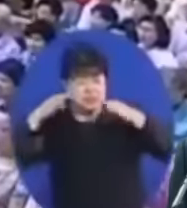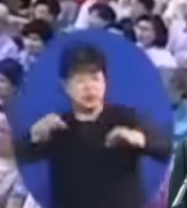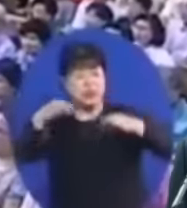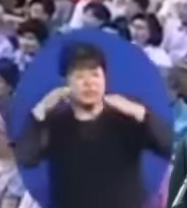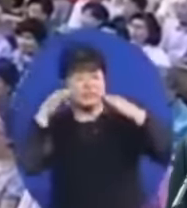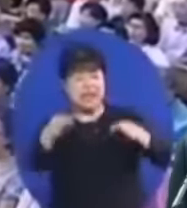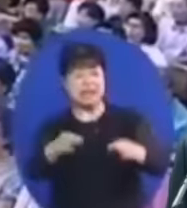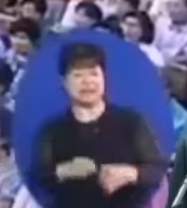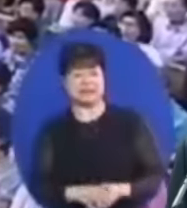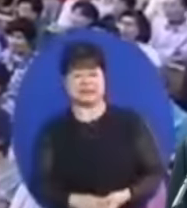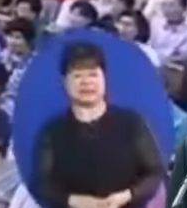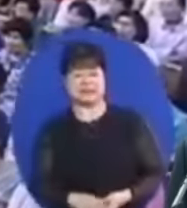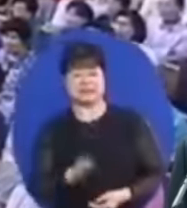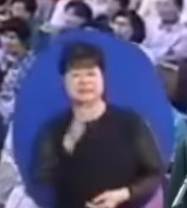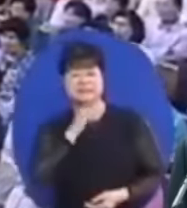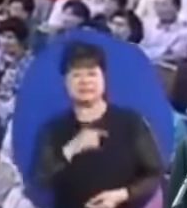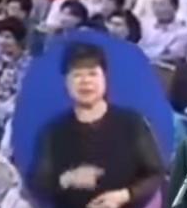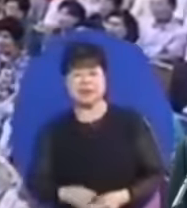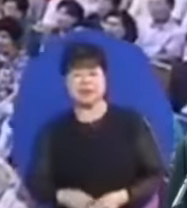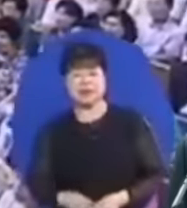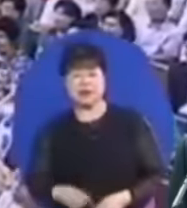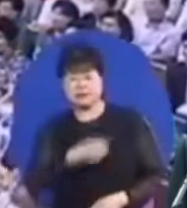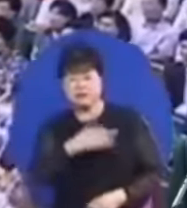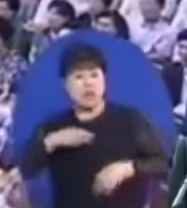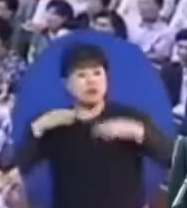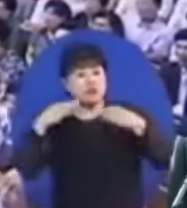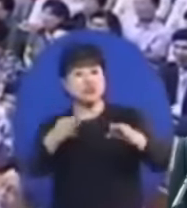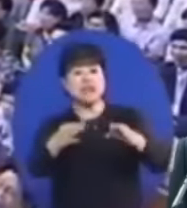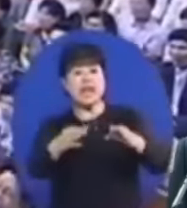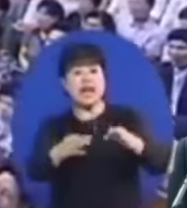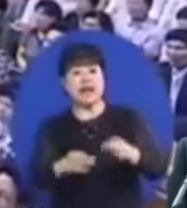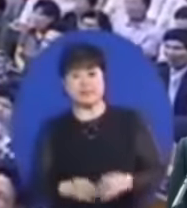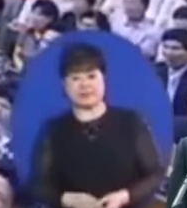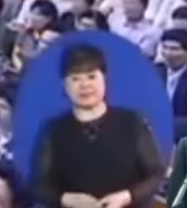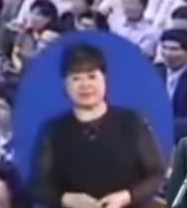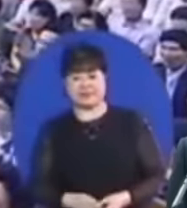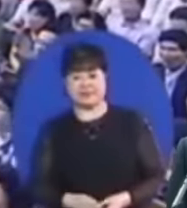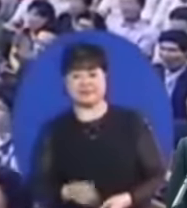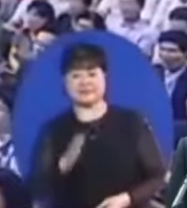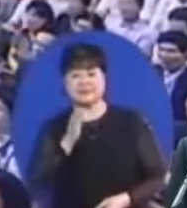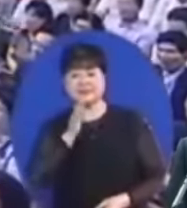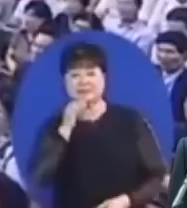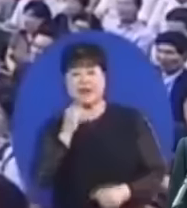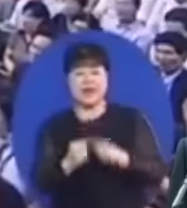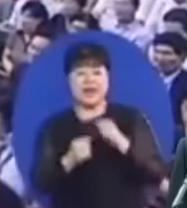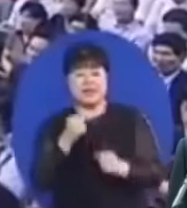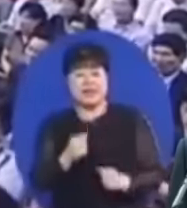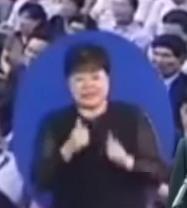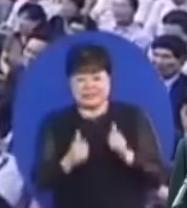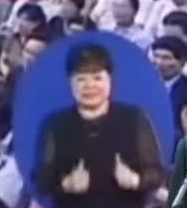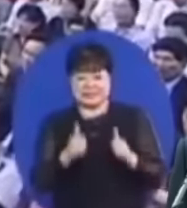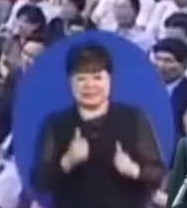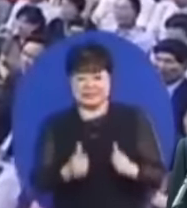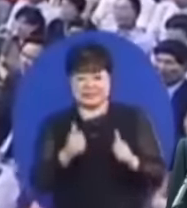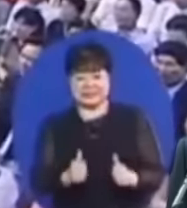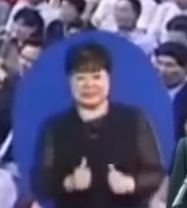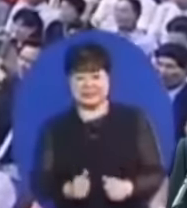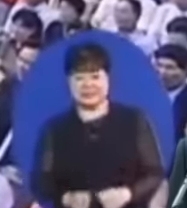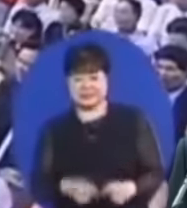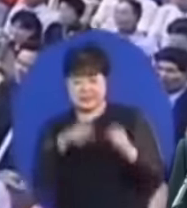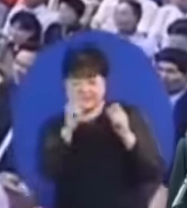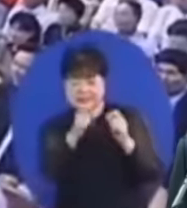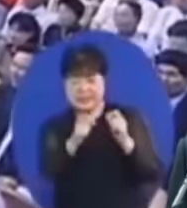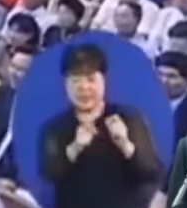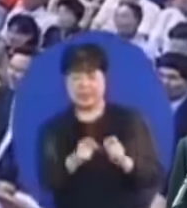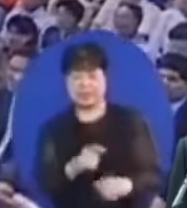외치다, 절규한다, 그 말인 것입니다. 달리기 경기장에서 달리는 선수들은 골인점이 눈앞에 보이면